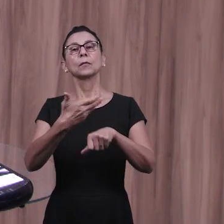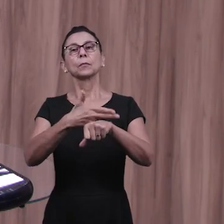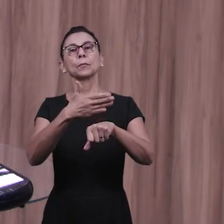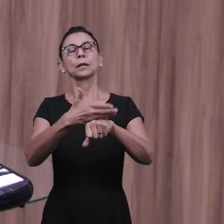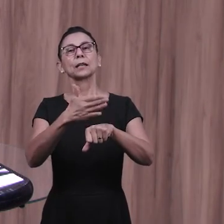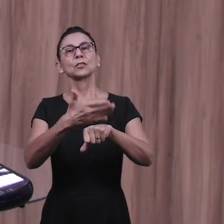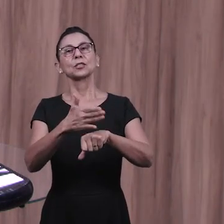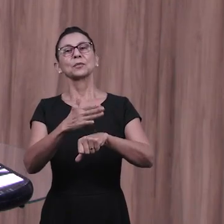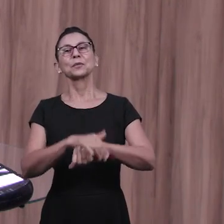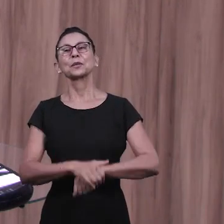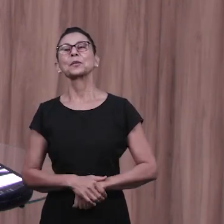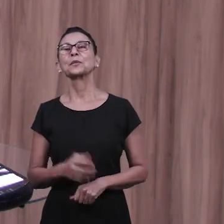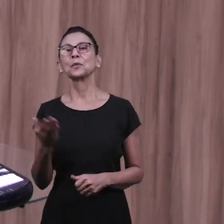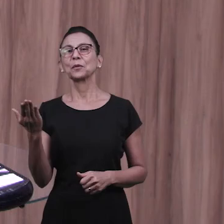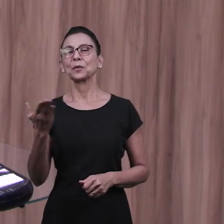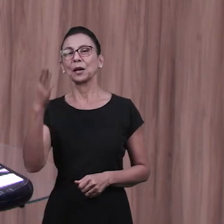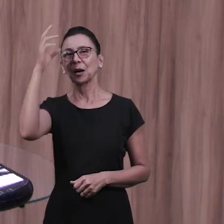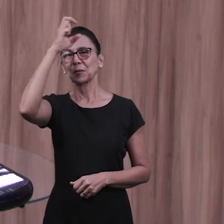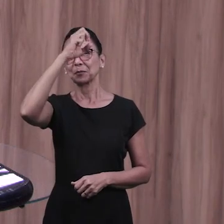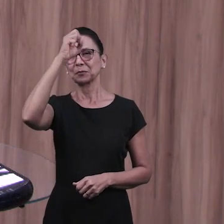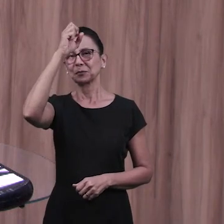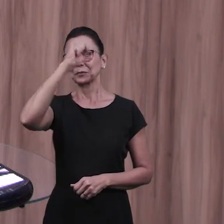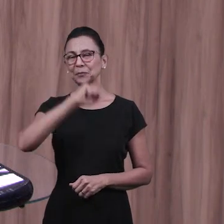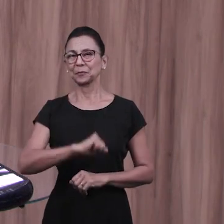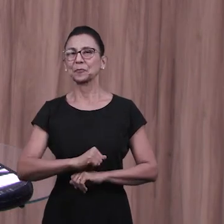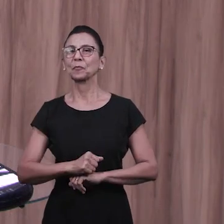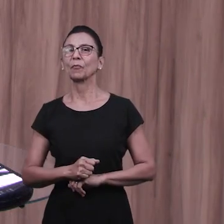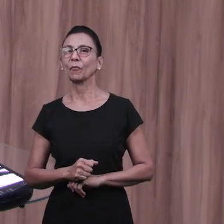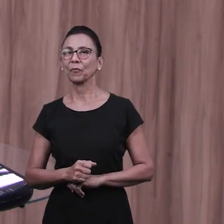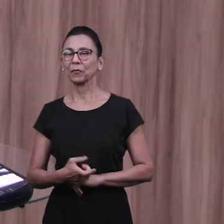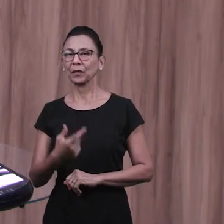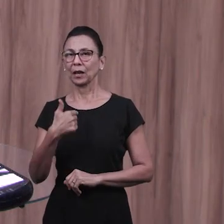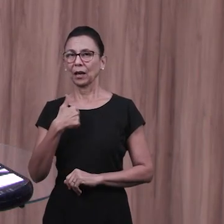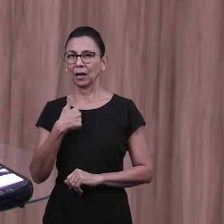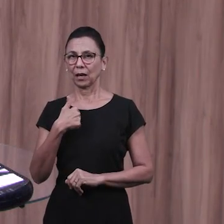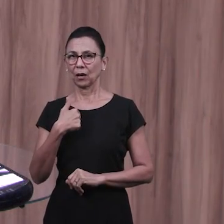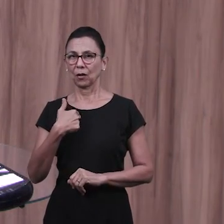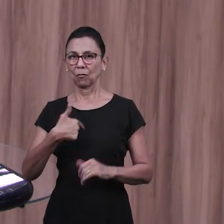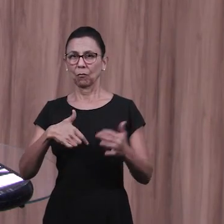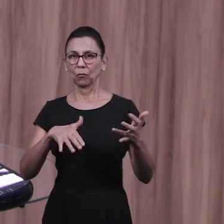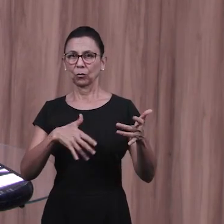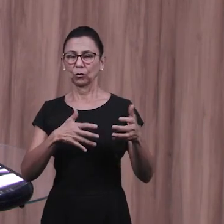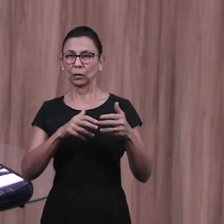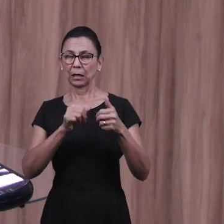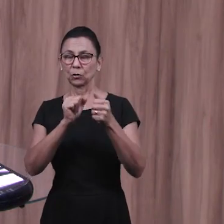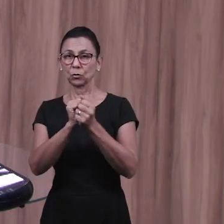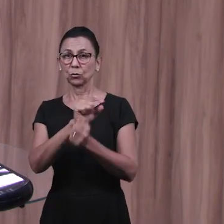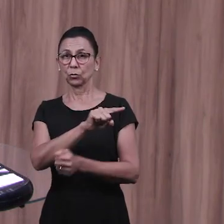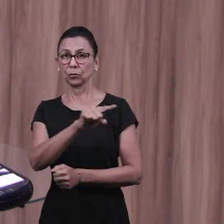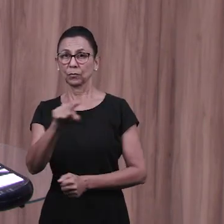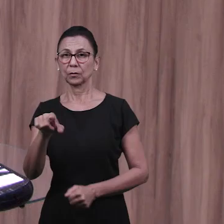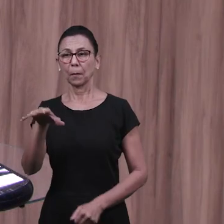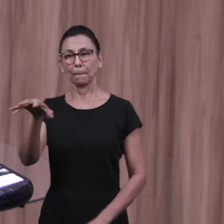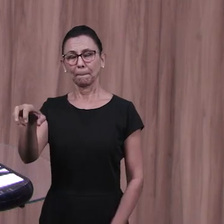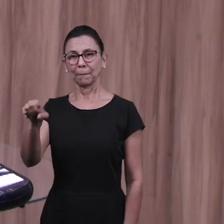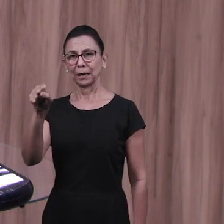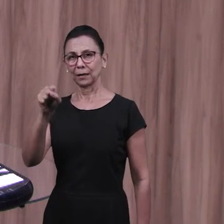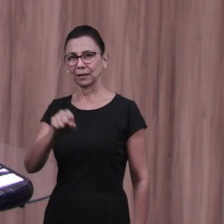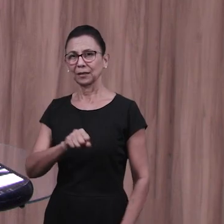d'apprendre. Je vais jouer avec vous. Donc, prenez votre instrument